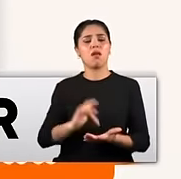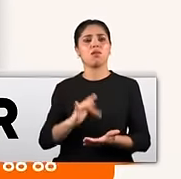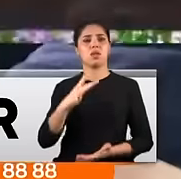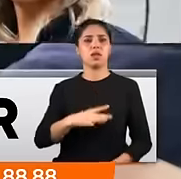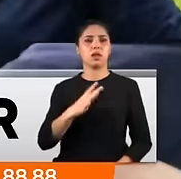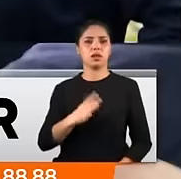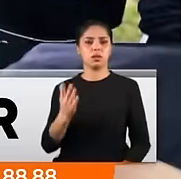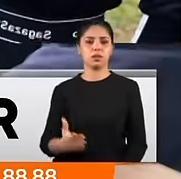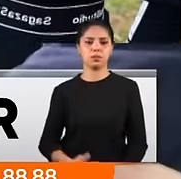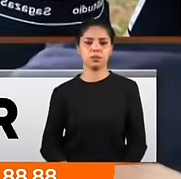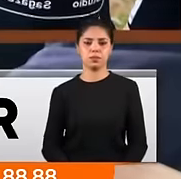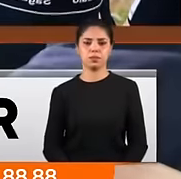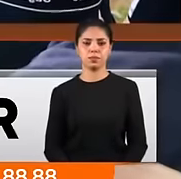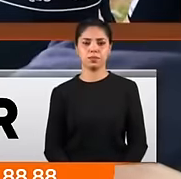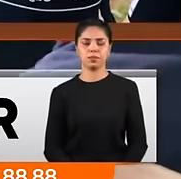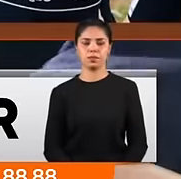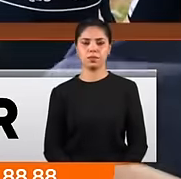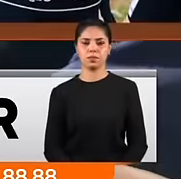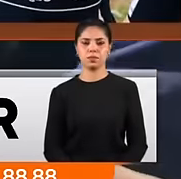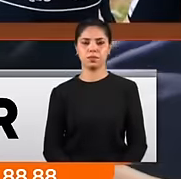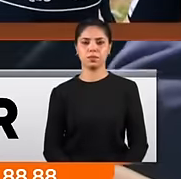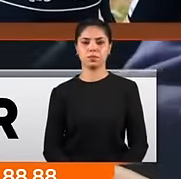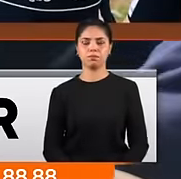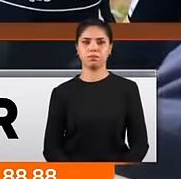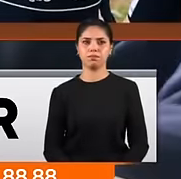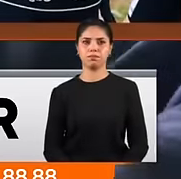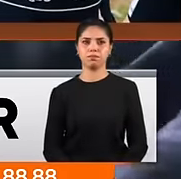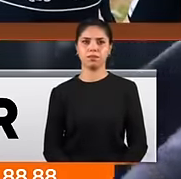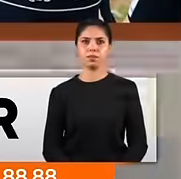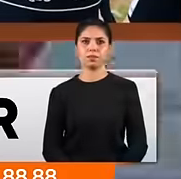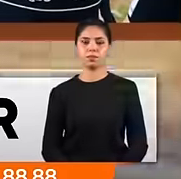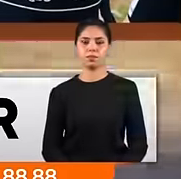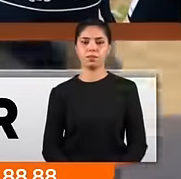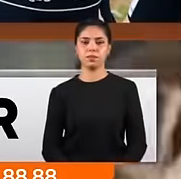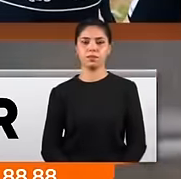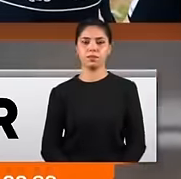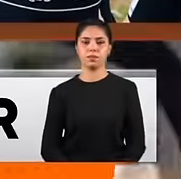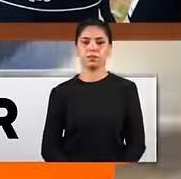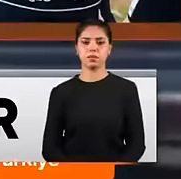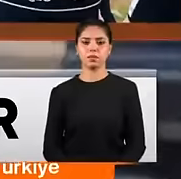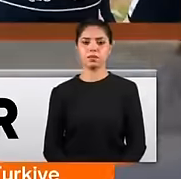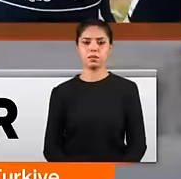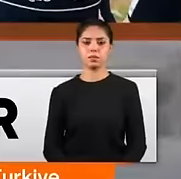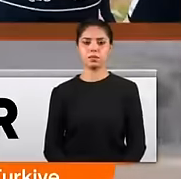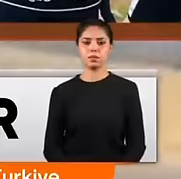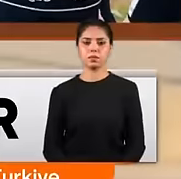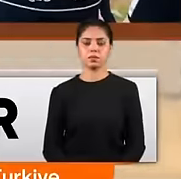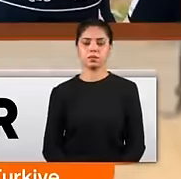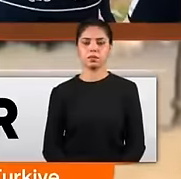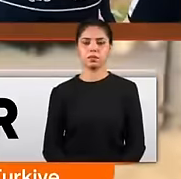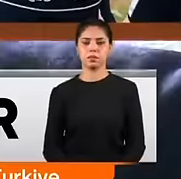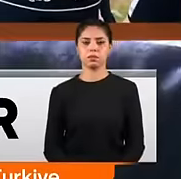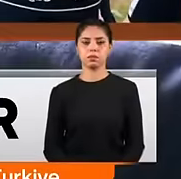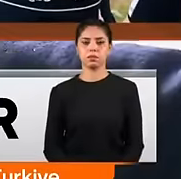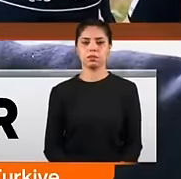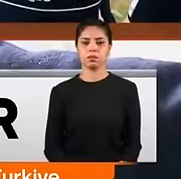alması. Bu kişilerin yakalanıp ağır cezalarını almalarını istiyorum. Oradaki duyarlı insanlardan